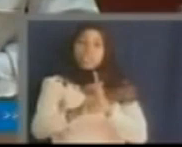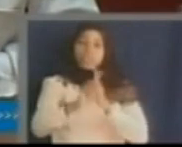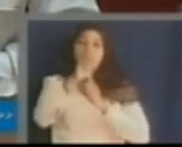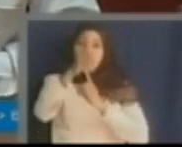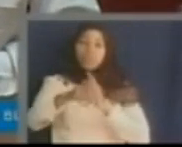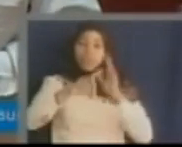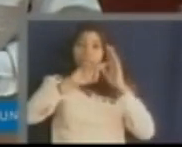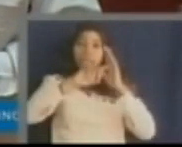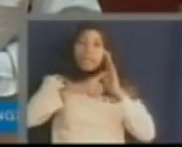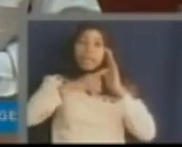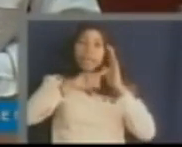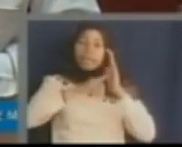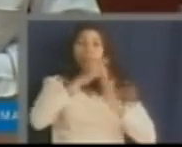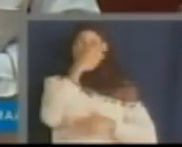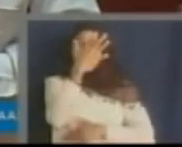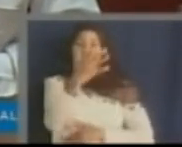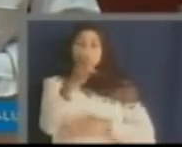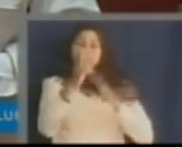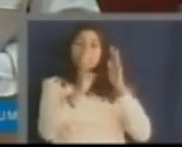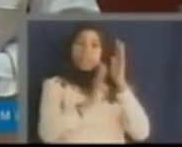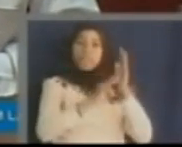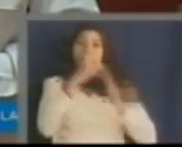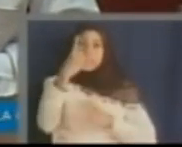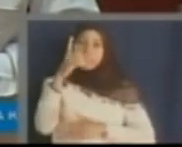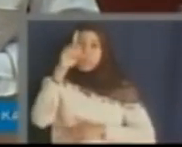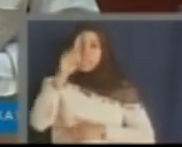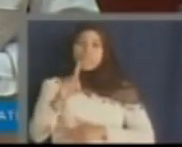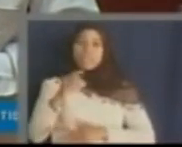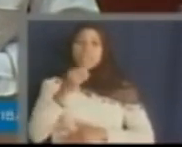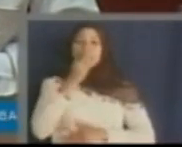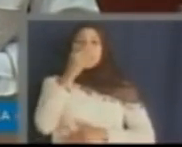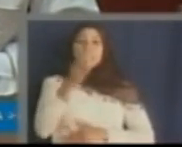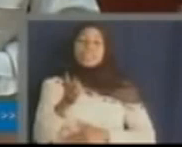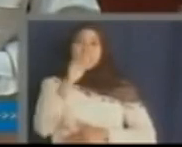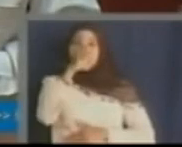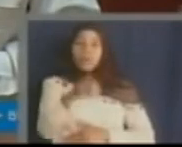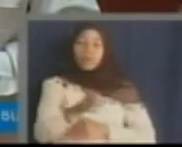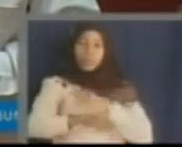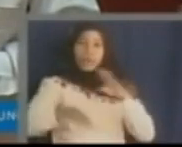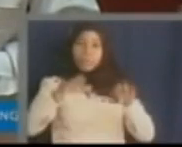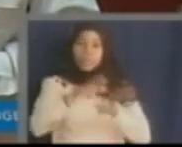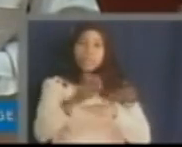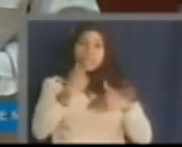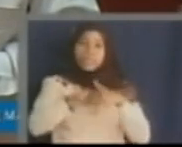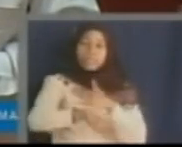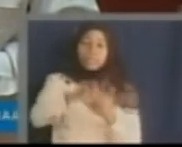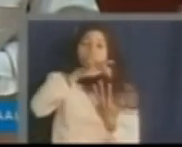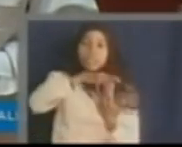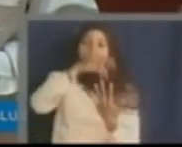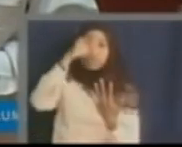kanuni ya 58.1D inatamka mwenyekiti katika kuteua wajumbe watano azingatie